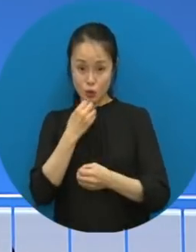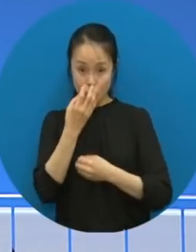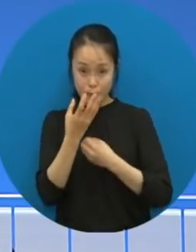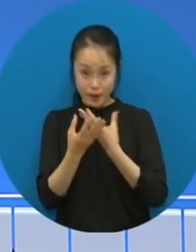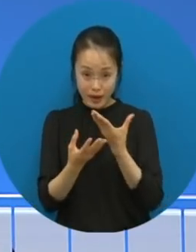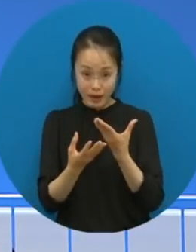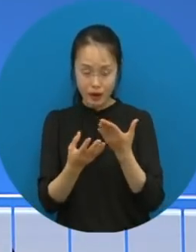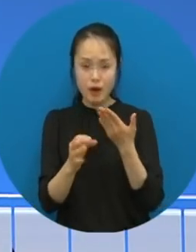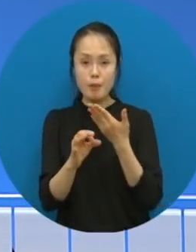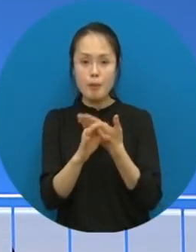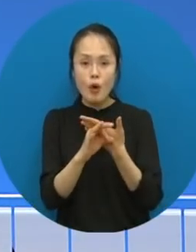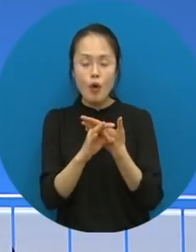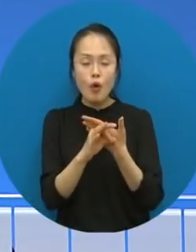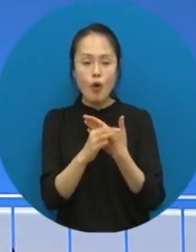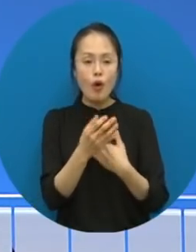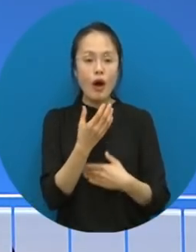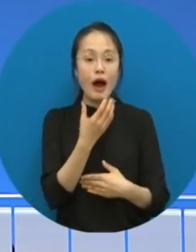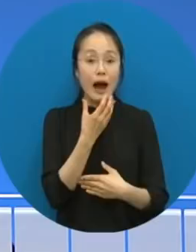합니다.